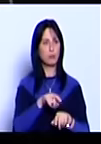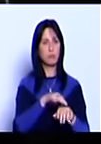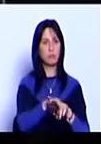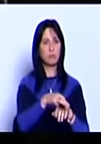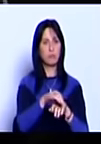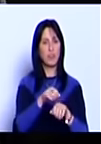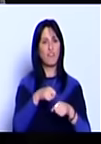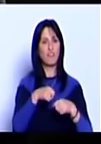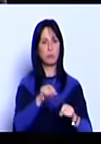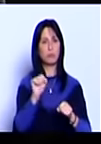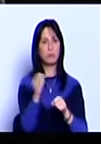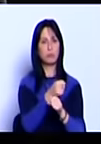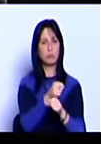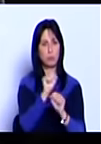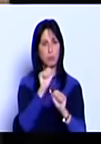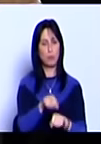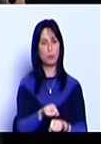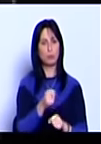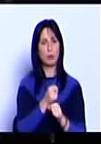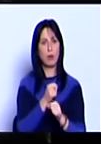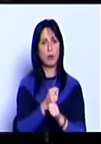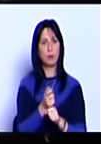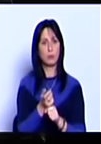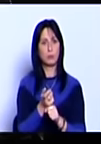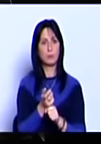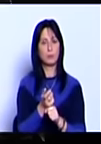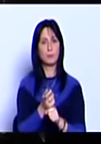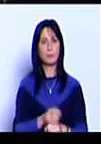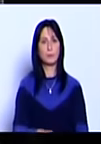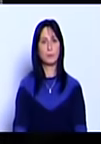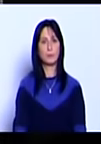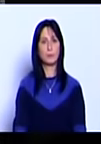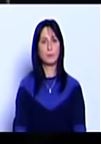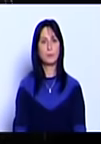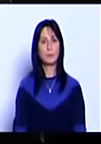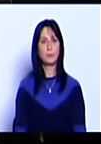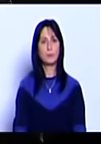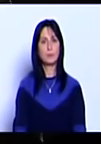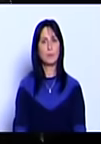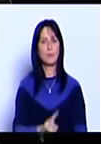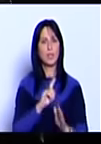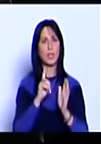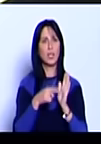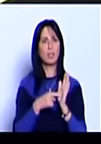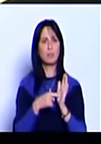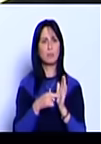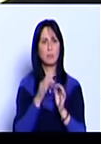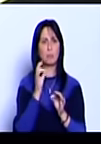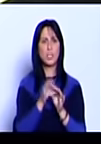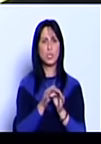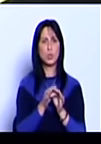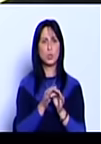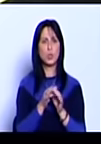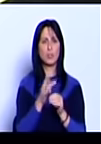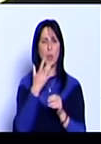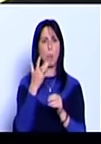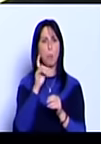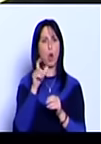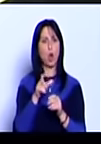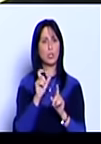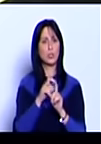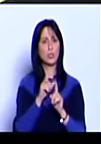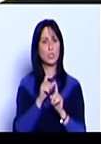უკვე ფიზიკური ზალადობრივი აქტი განახორციელონ უცერესობაზე. როგორ აფასებთ ამ ეკისრება თუ არა პასუხისგებლობა პოლიტიკოსებს